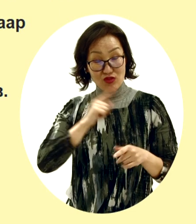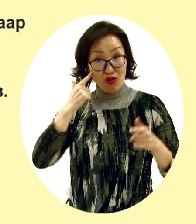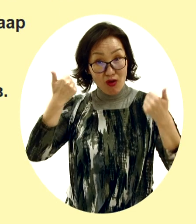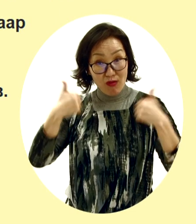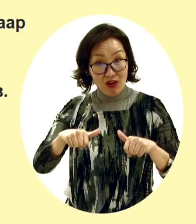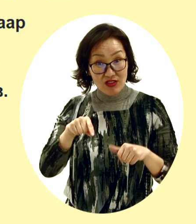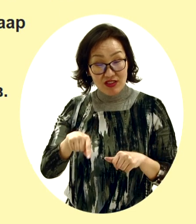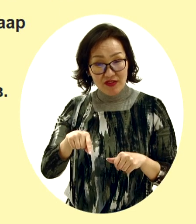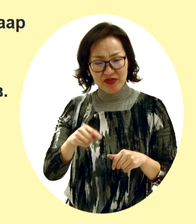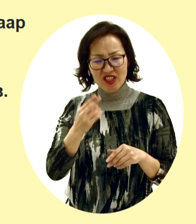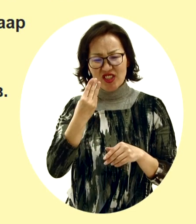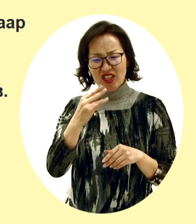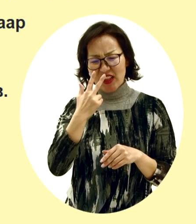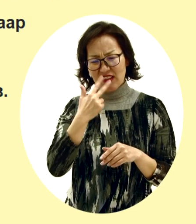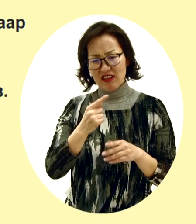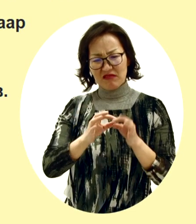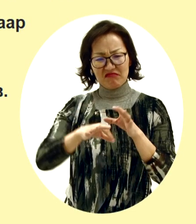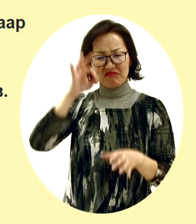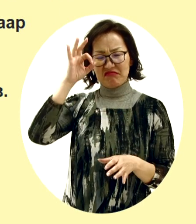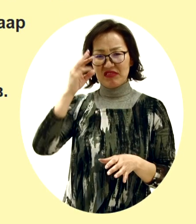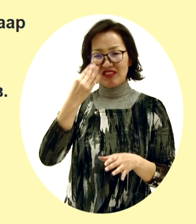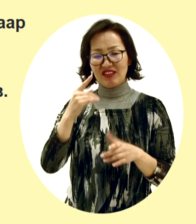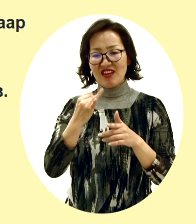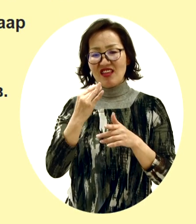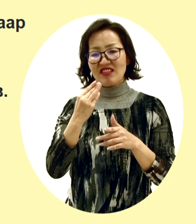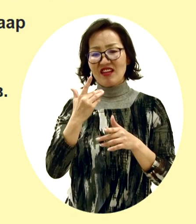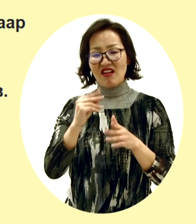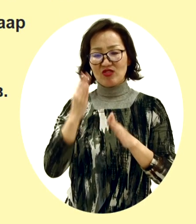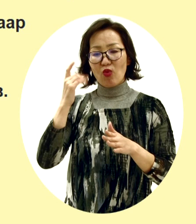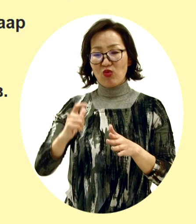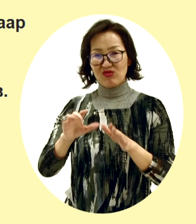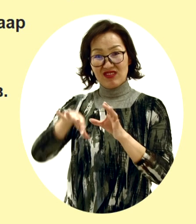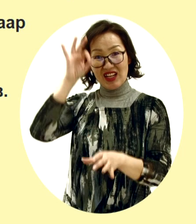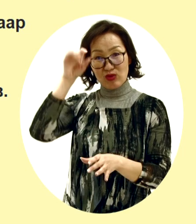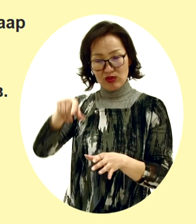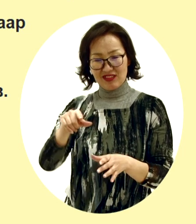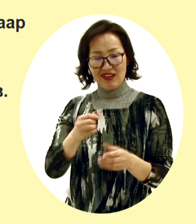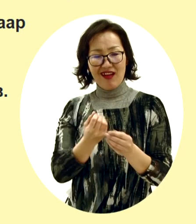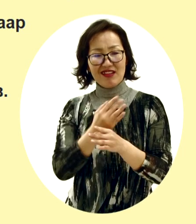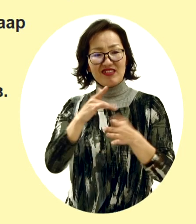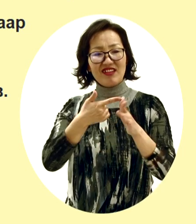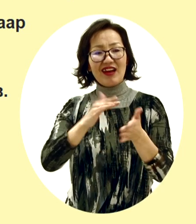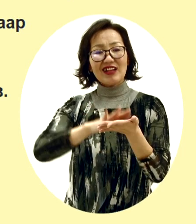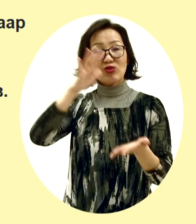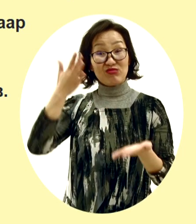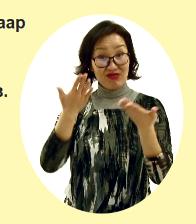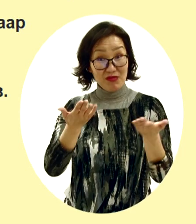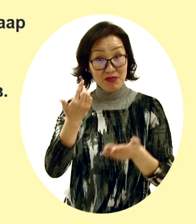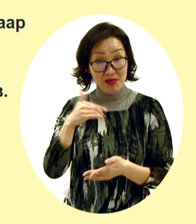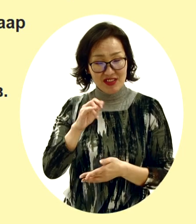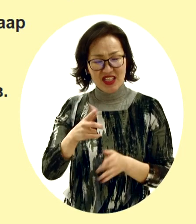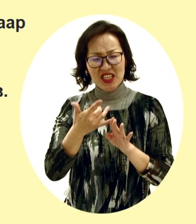байгуулагдаж шилдэг илтгэгчтэй шалгаруулан алдаршуулдаг байв. Тус тэмцээнд Демоспен олон төрүүлсэн